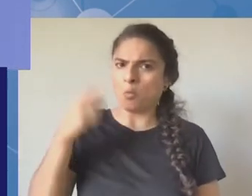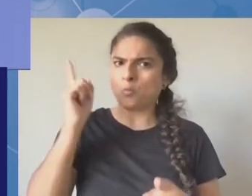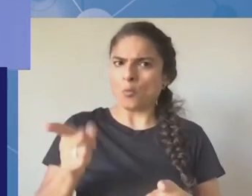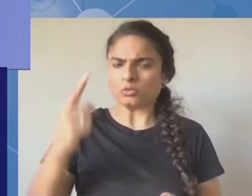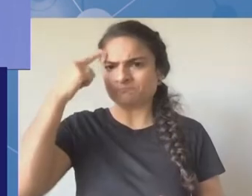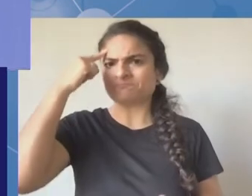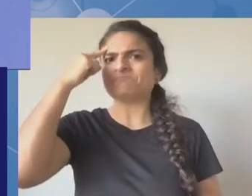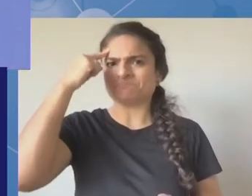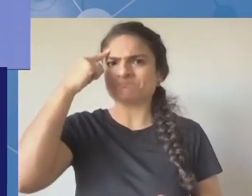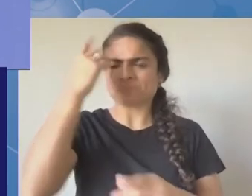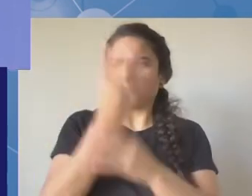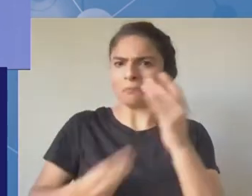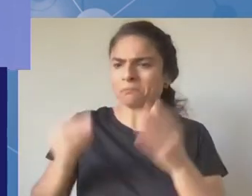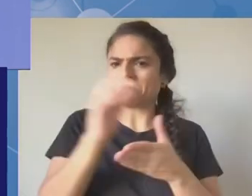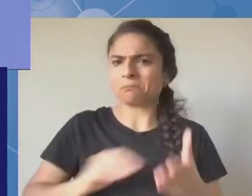وجوهريا.